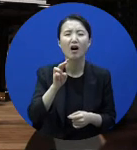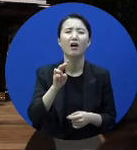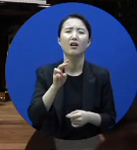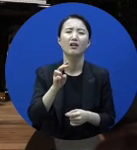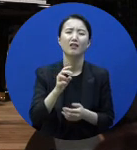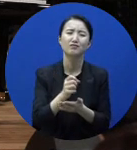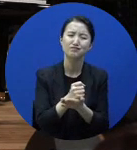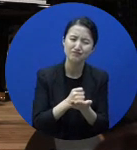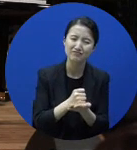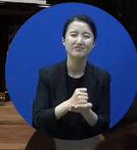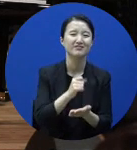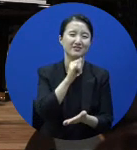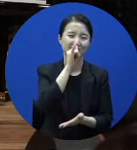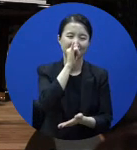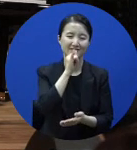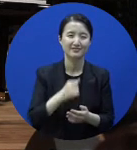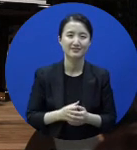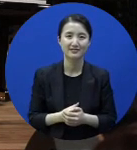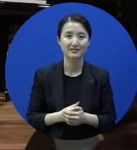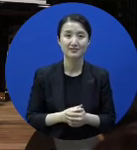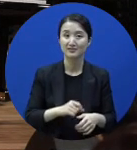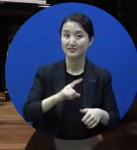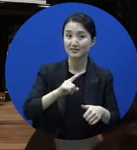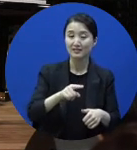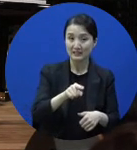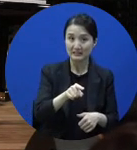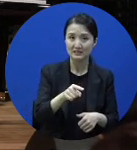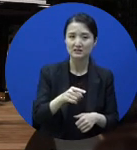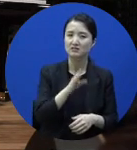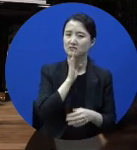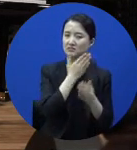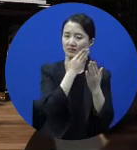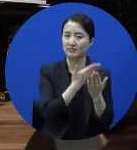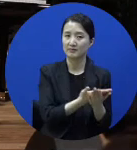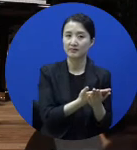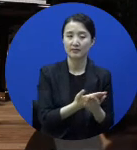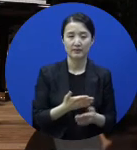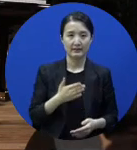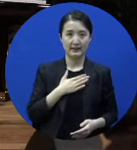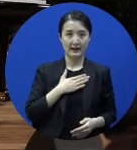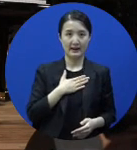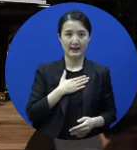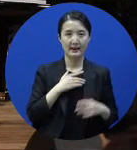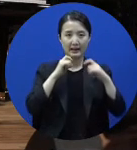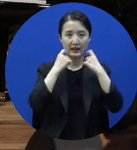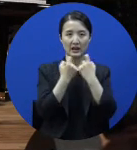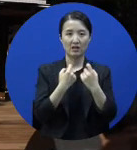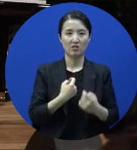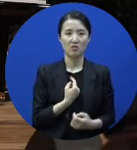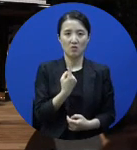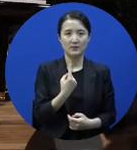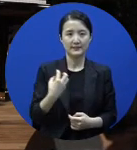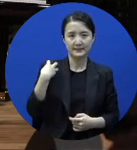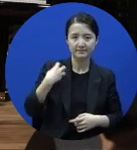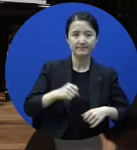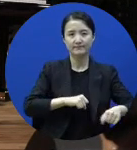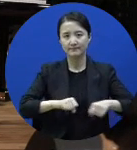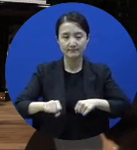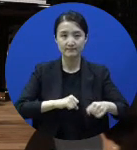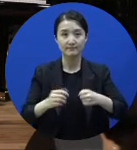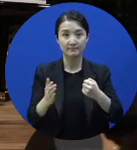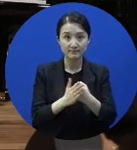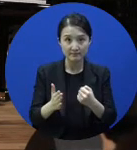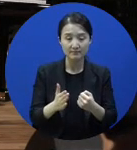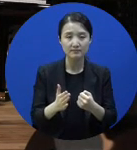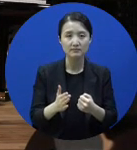어떻게 됩니까? 저 스스로 결과물을 만들어내죠. 혼자 만들어내면 어떻게 돼요? 실수가 당연히 존재할 수밖에 없습니다. 그래서 그런